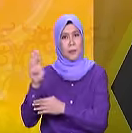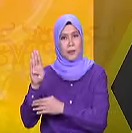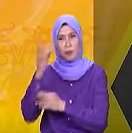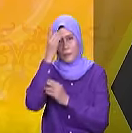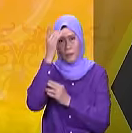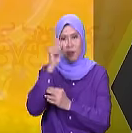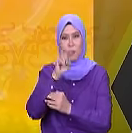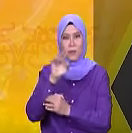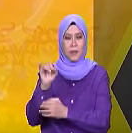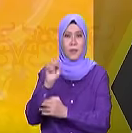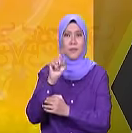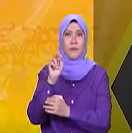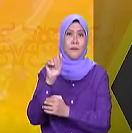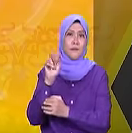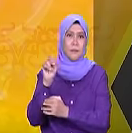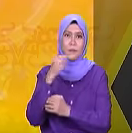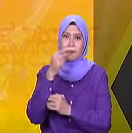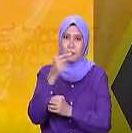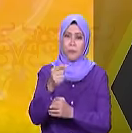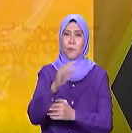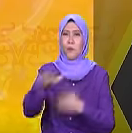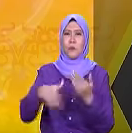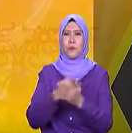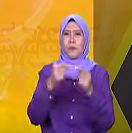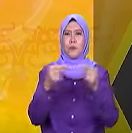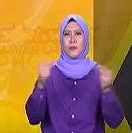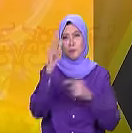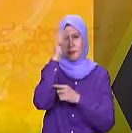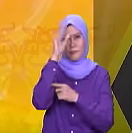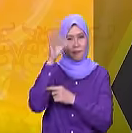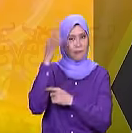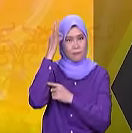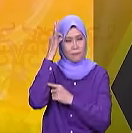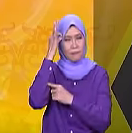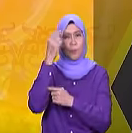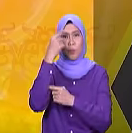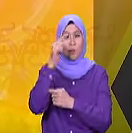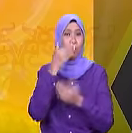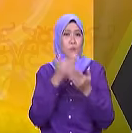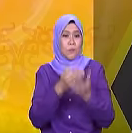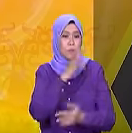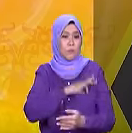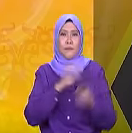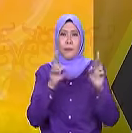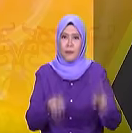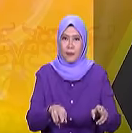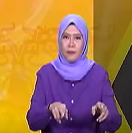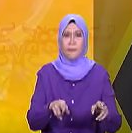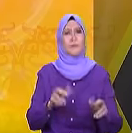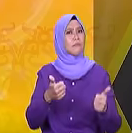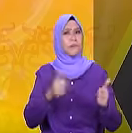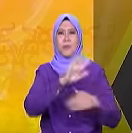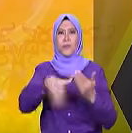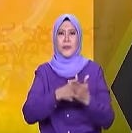Datuk Seri Dr. Steven Rudi Utom berkata, segala keputusan Kerajaan Persekutuan yang membawa kebaikan kepada rakyat pasti